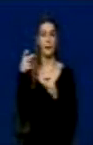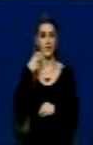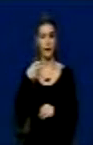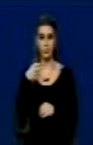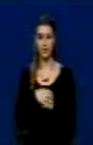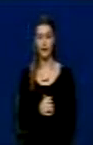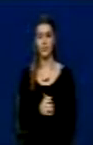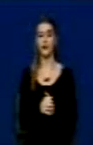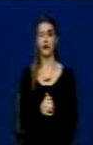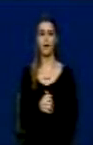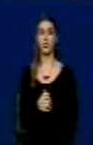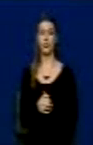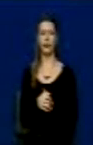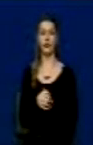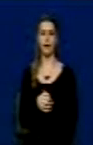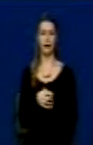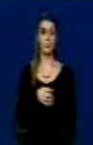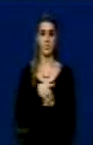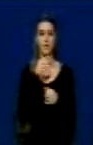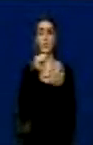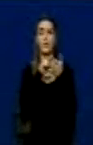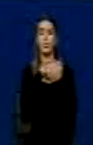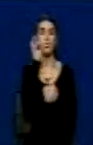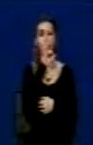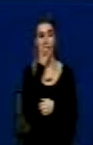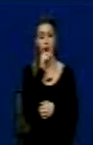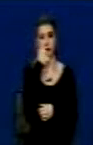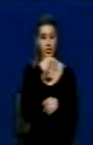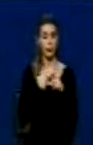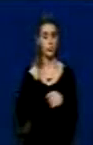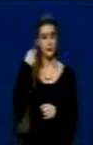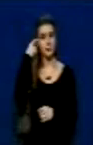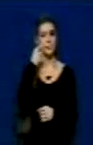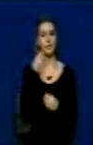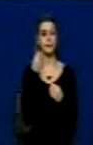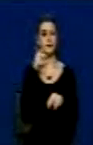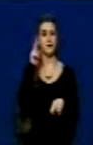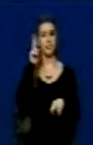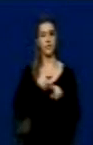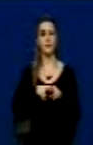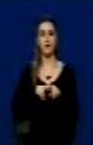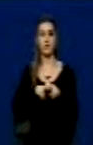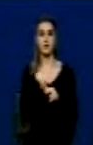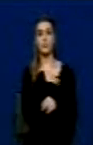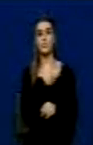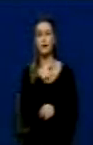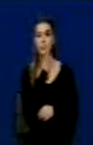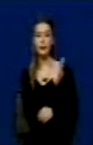evropiane, por ajo që nuk e përmend dhe që unë mendoj që ka qenë vendimtare për